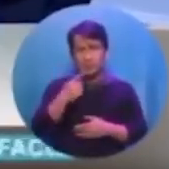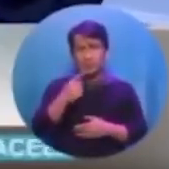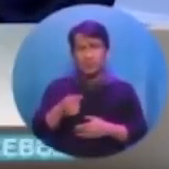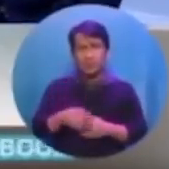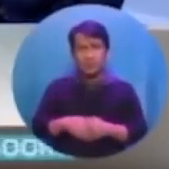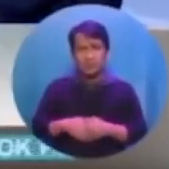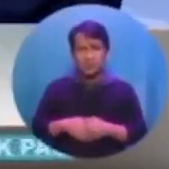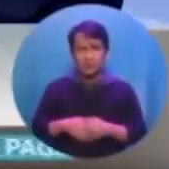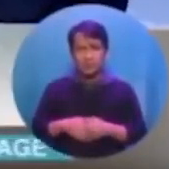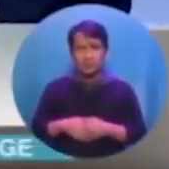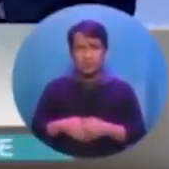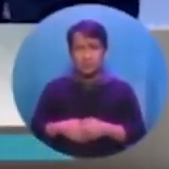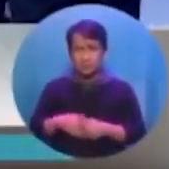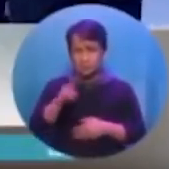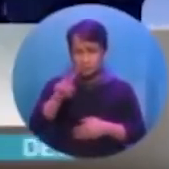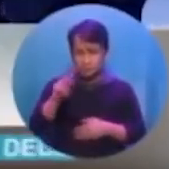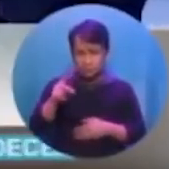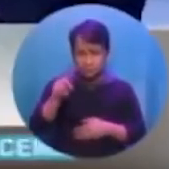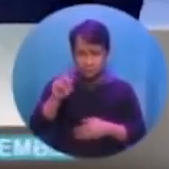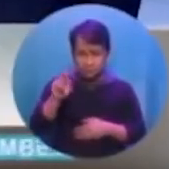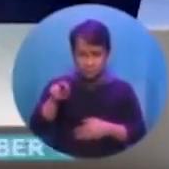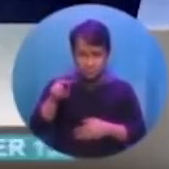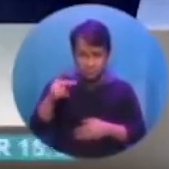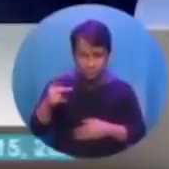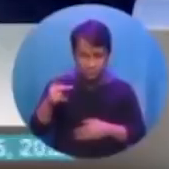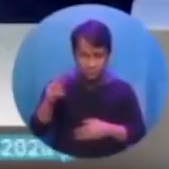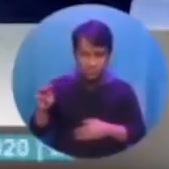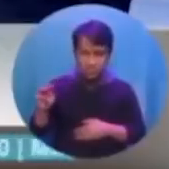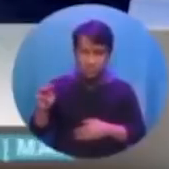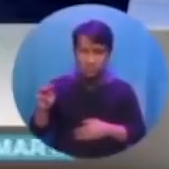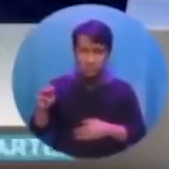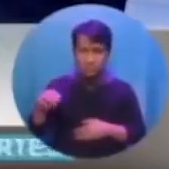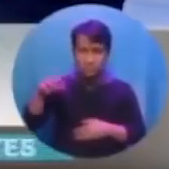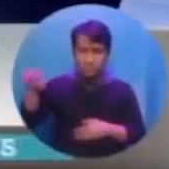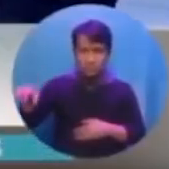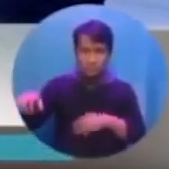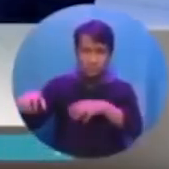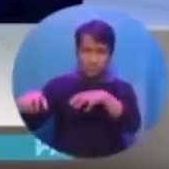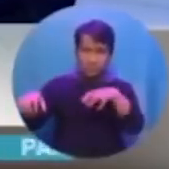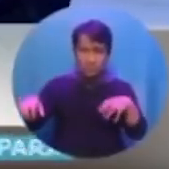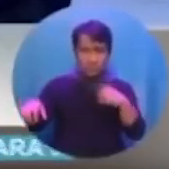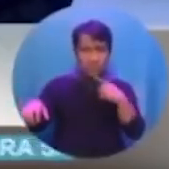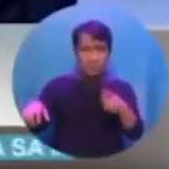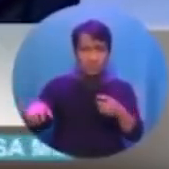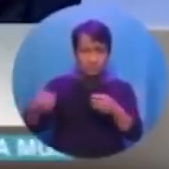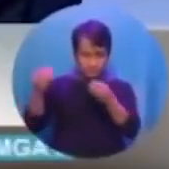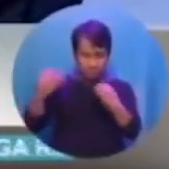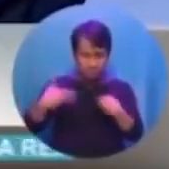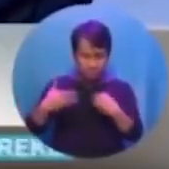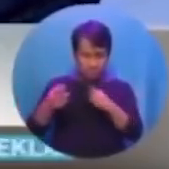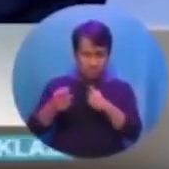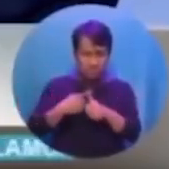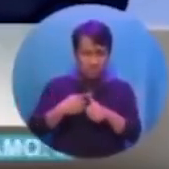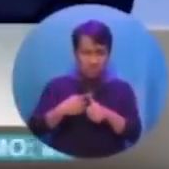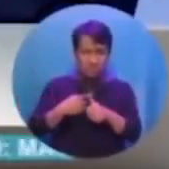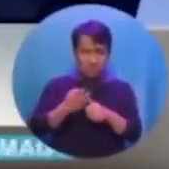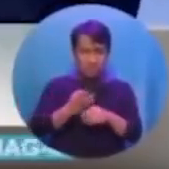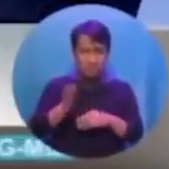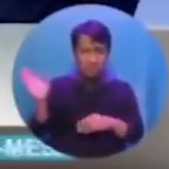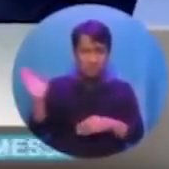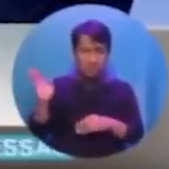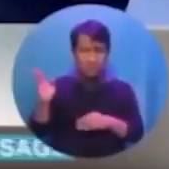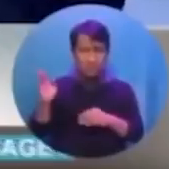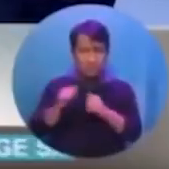Major. Of course, malayo-layo din yung 2.5 kilometers. And then, syempre, pag makarating sa inyo yung impormasyon ng pagdukot, malayo na yung